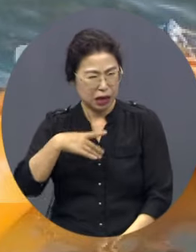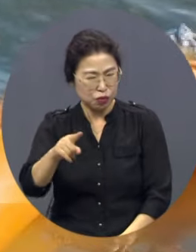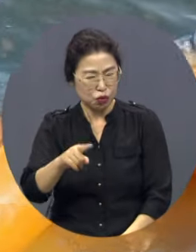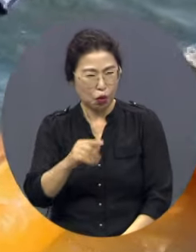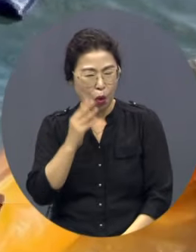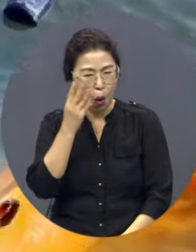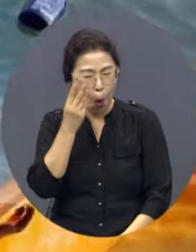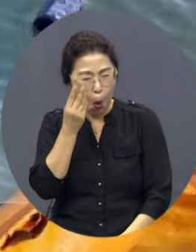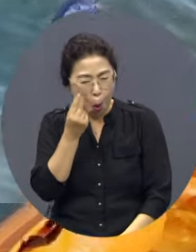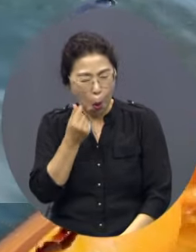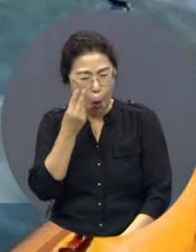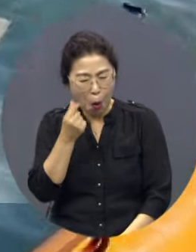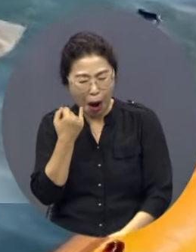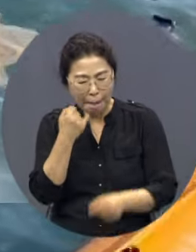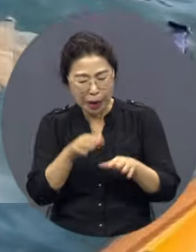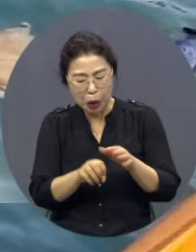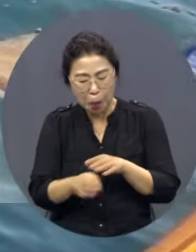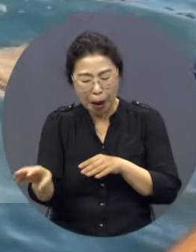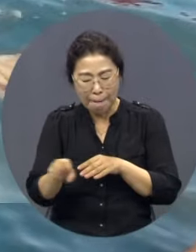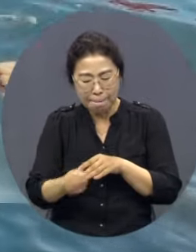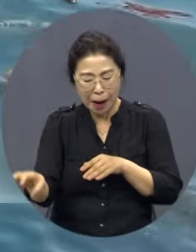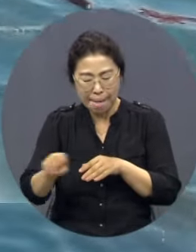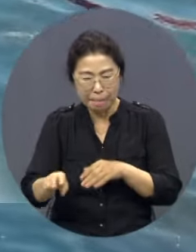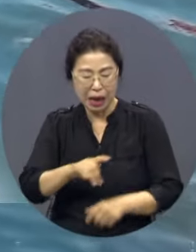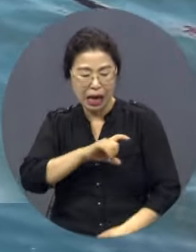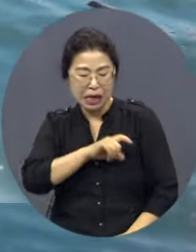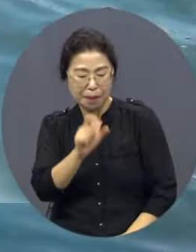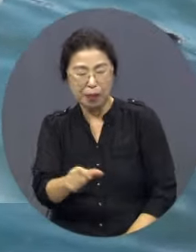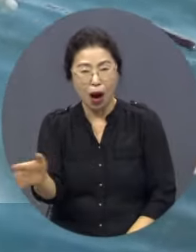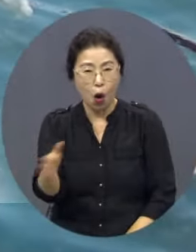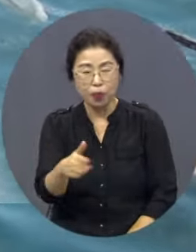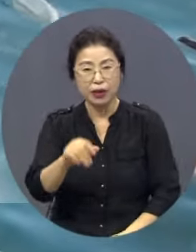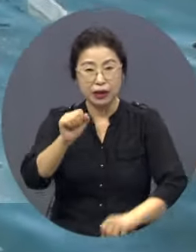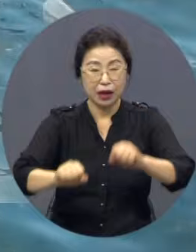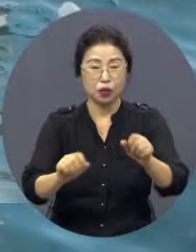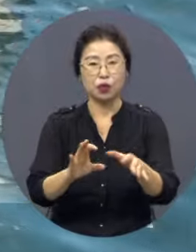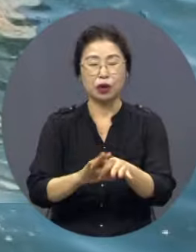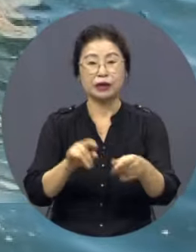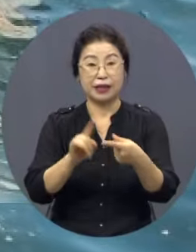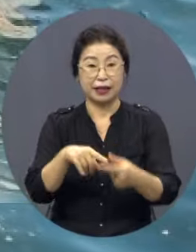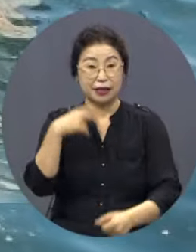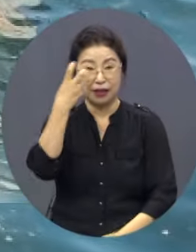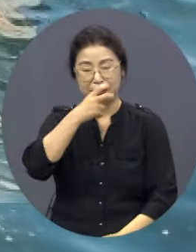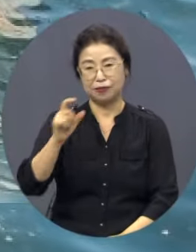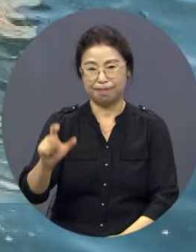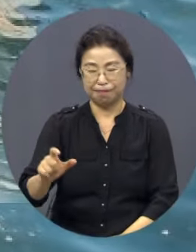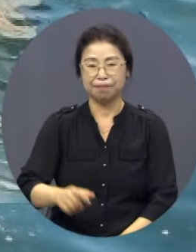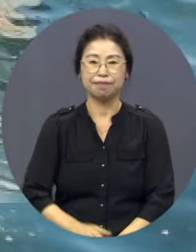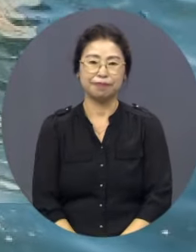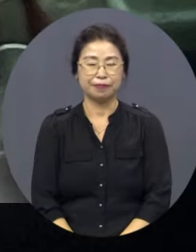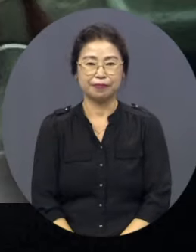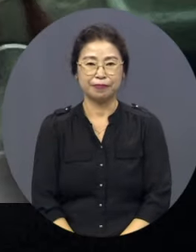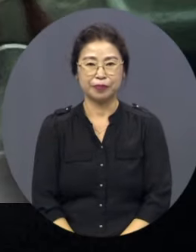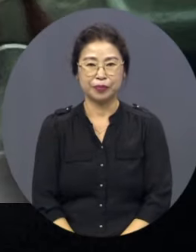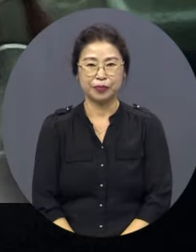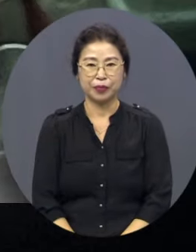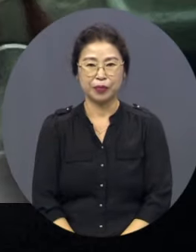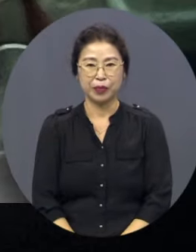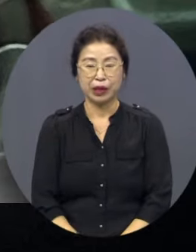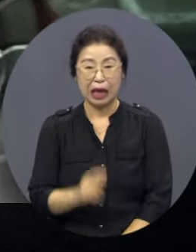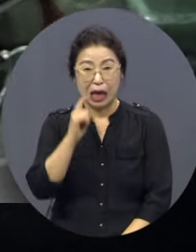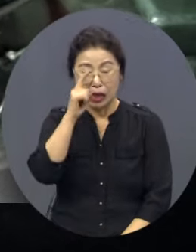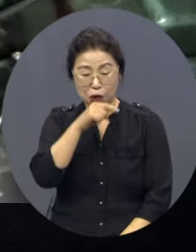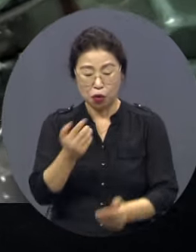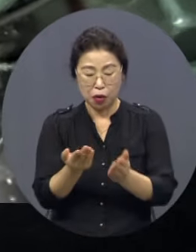오염물질을 바다로 배출하거나 실명제 스티커를 부착하지 않는 행위에 대해 단속을 벌일 계획입니다.